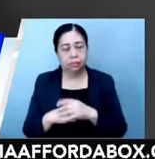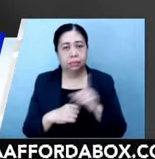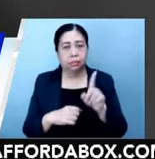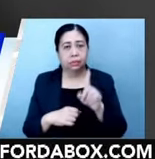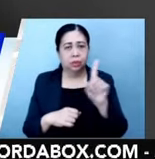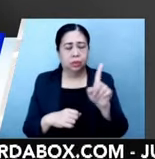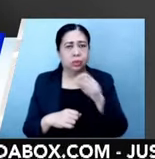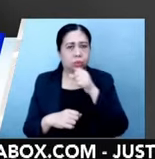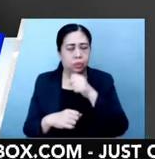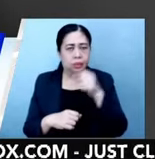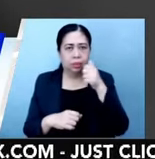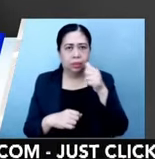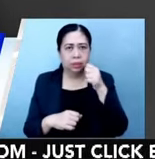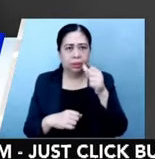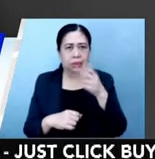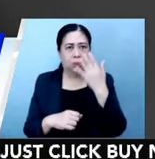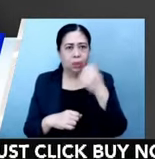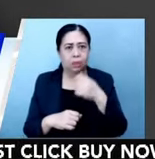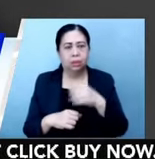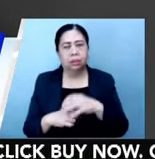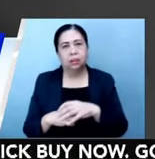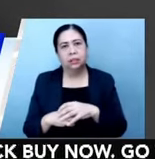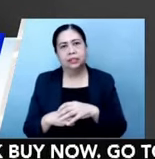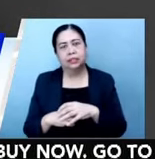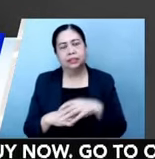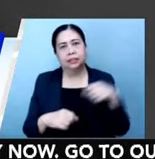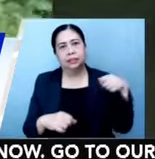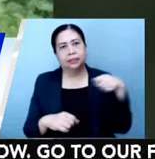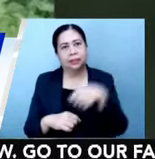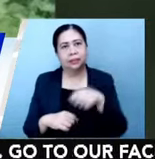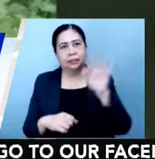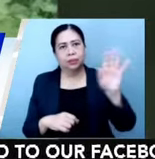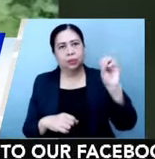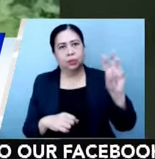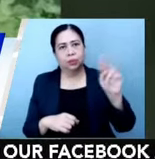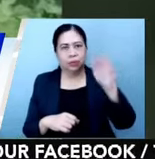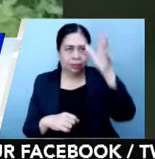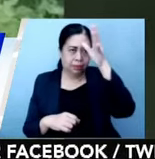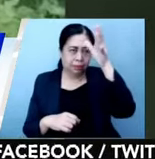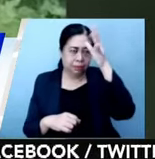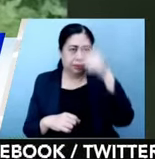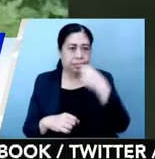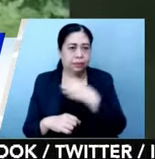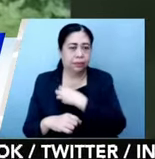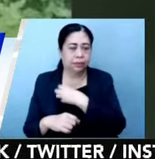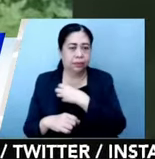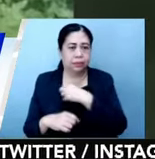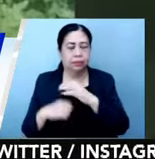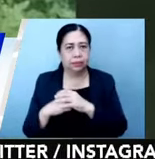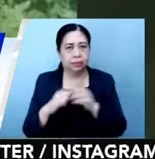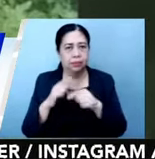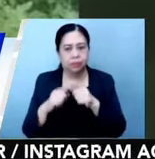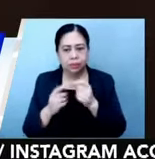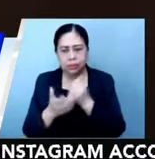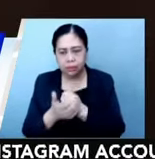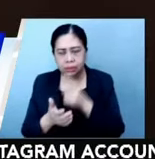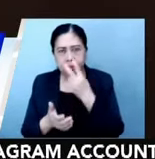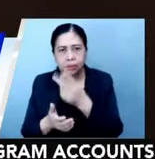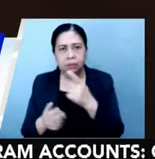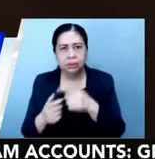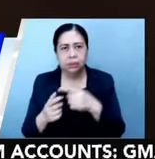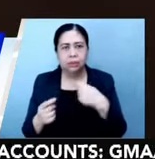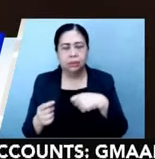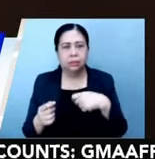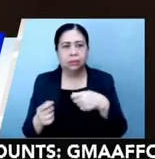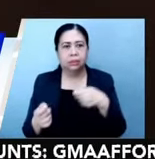babae matapos saksakin umano sa tiyan ng kanyang tatay. Ayon sa pulisya, nang sila'y rumesponde, nakita rin nilang may saksak sa tiyan at bandang